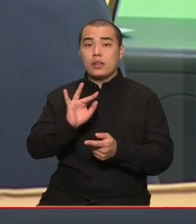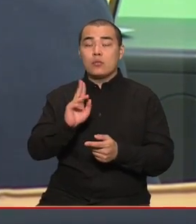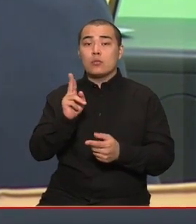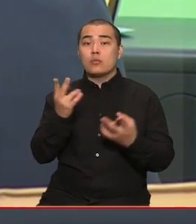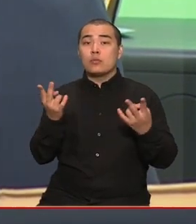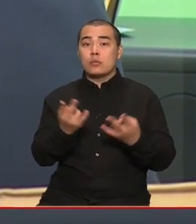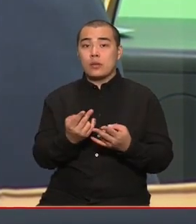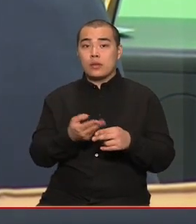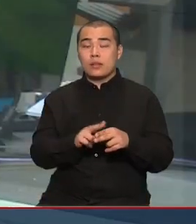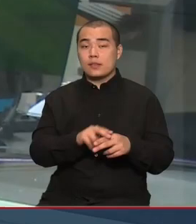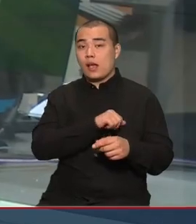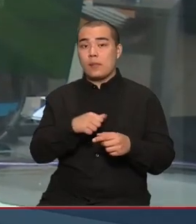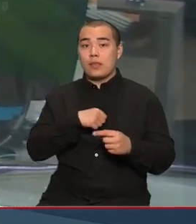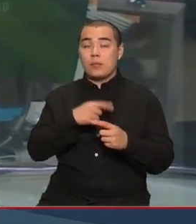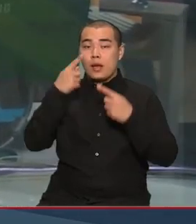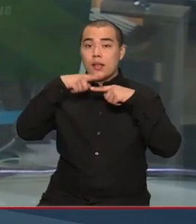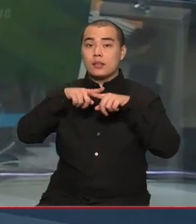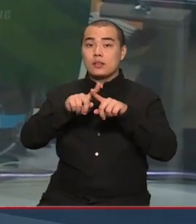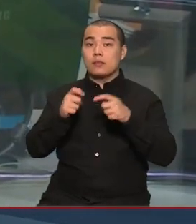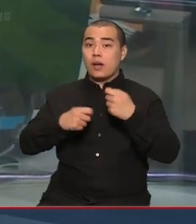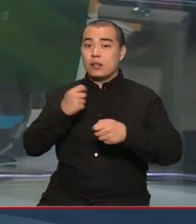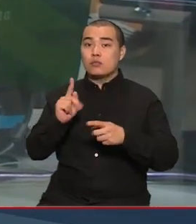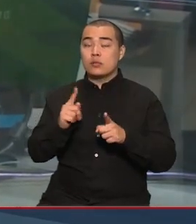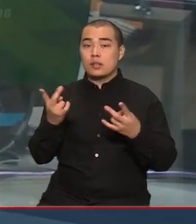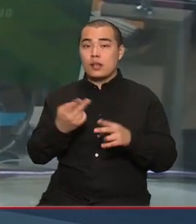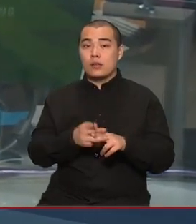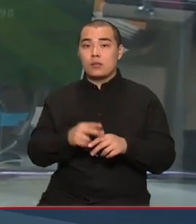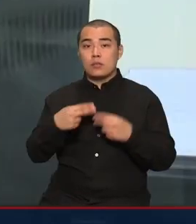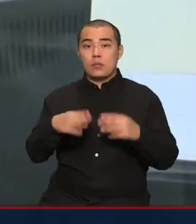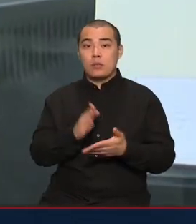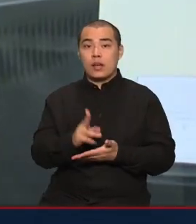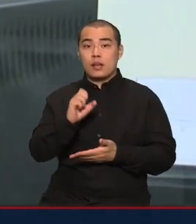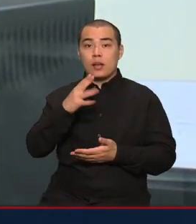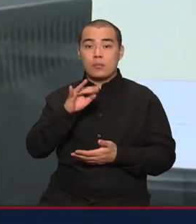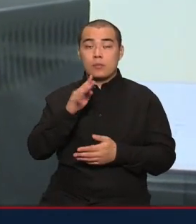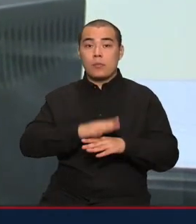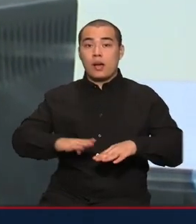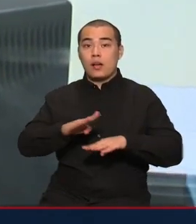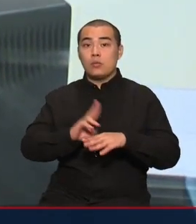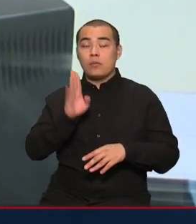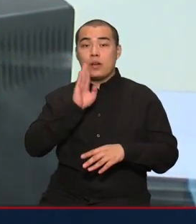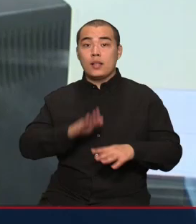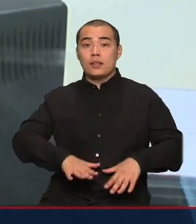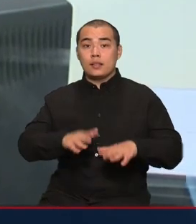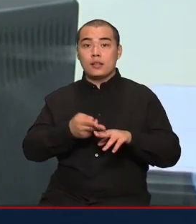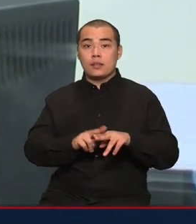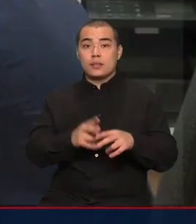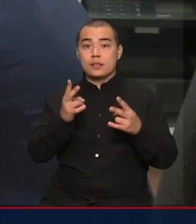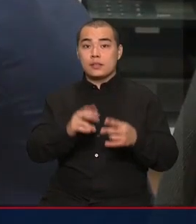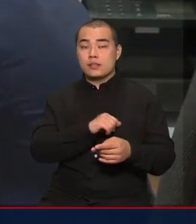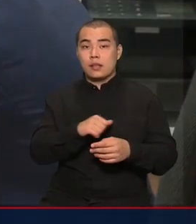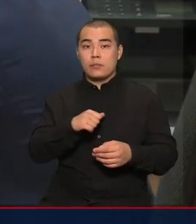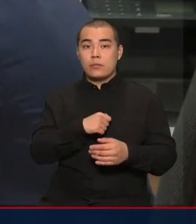қажетті құрал жабдықтарды сатып алуға жұмсалады. Бұдан бөлек Каспи банк тасқын судан зардап шеккен тұрғындардың берешек